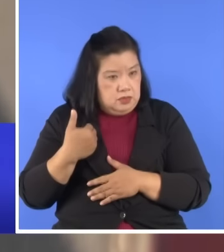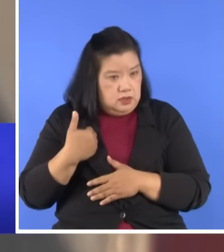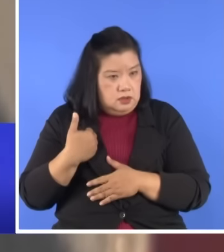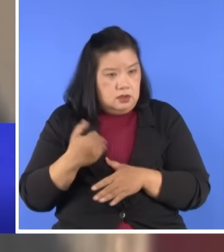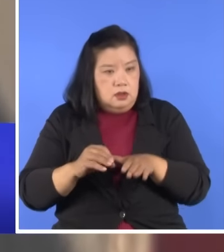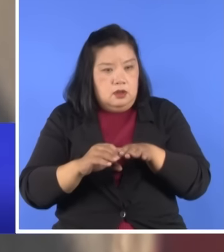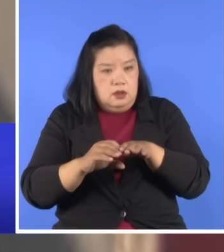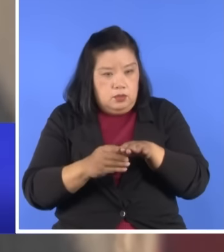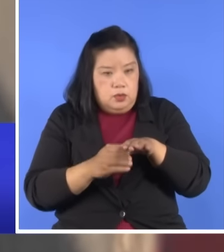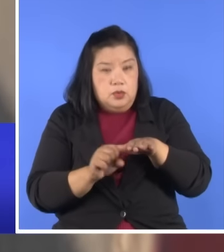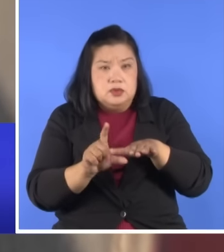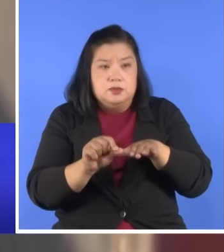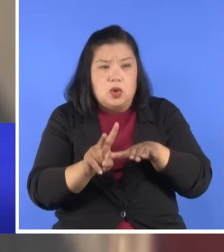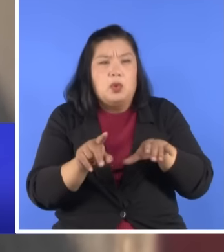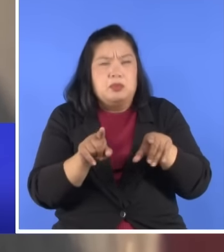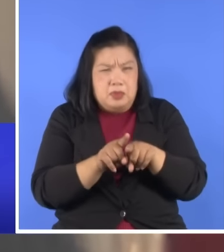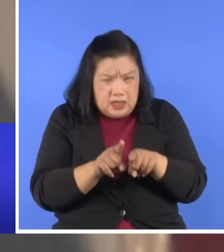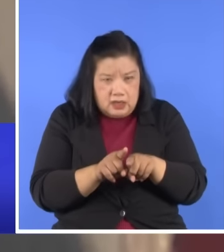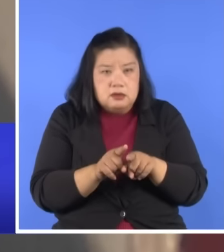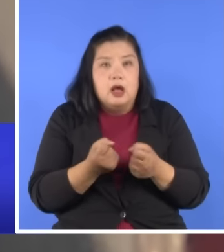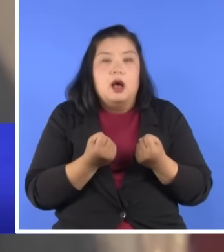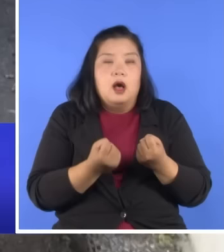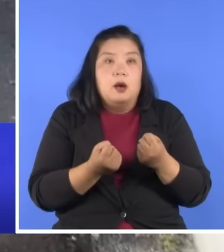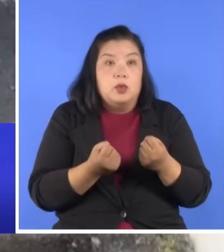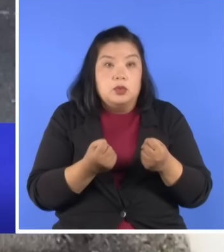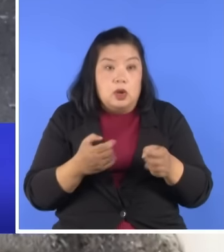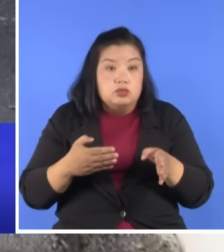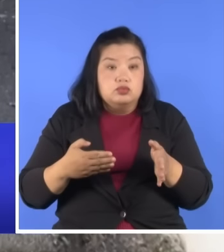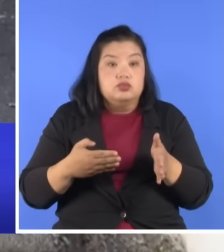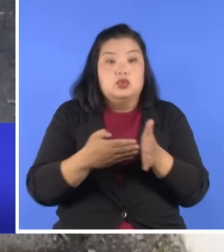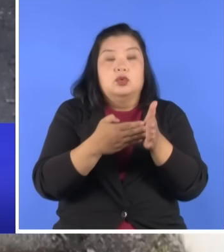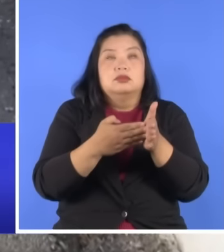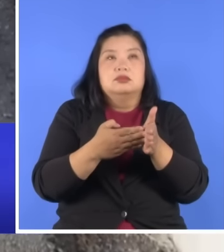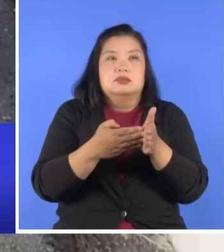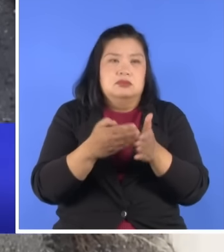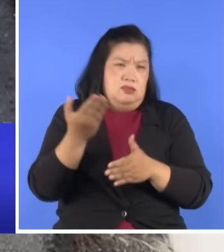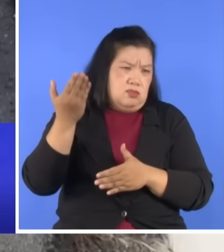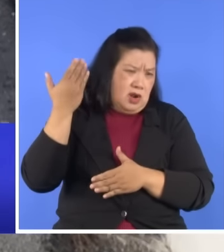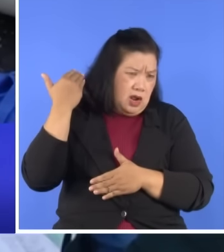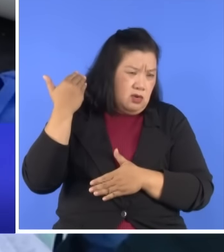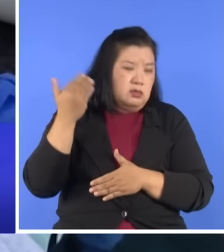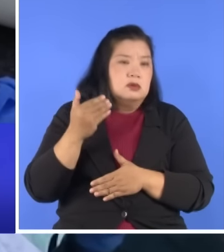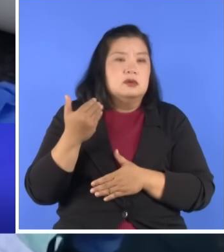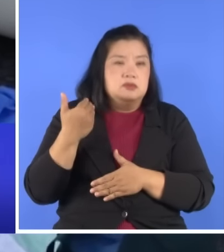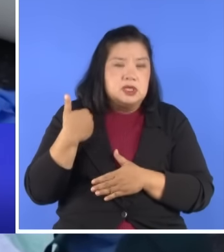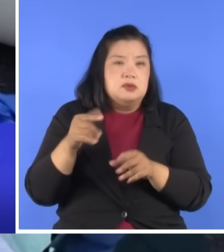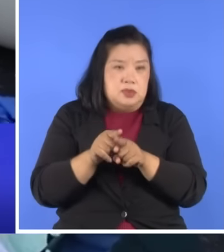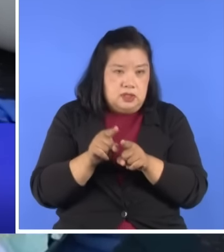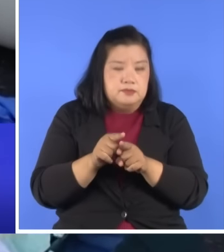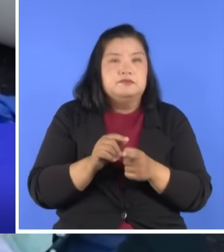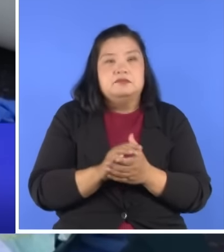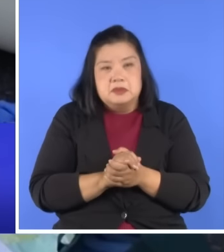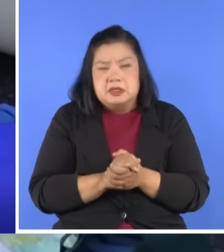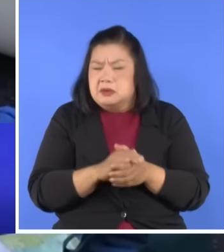ล้ออีกคันนึงไปชนราวสะพานเหมือนกันเมื่อวันที่ 10กันยายนที่ผ่านมานะครับเกิดเหตุลักษณะเดียวกันเป็น